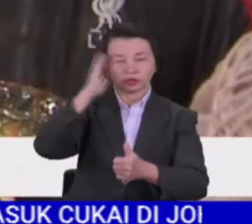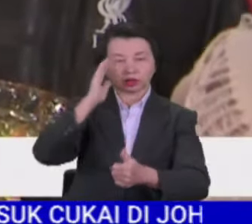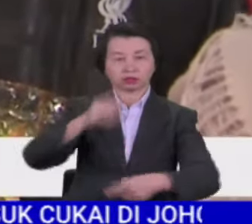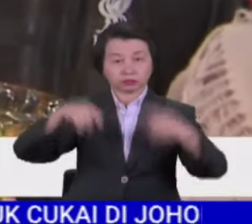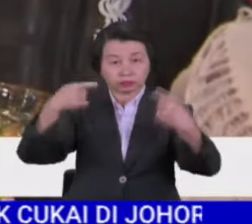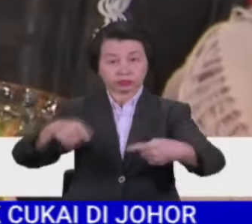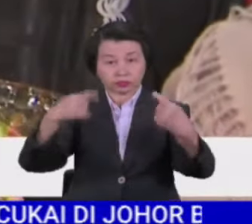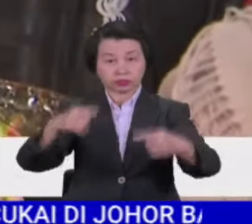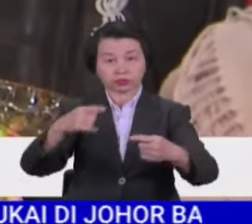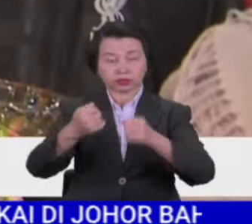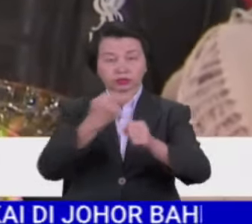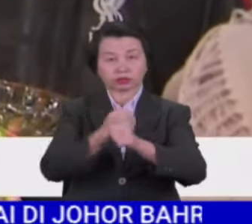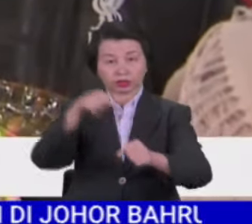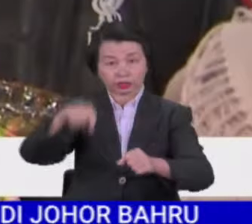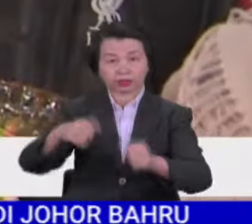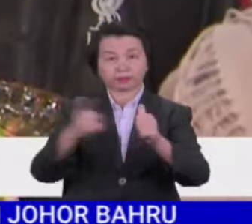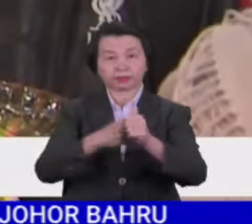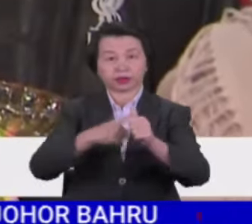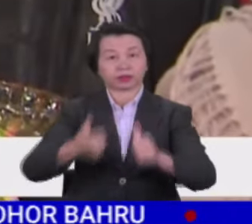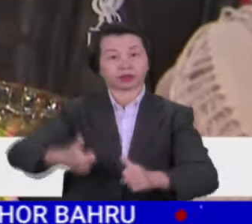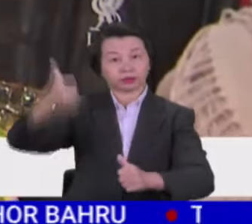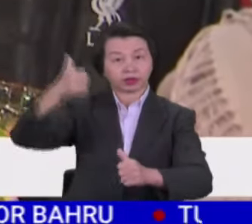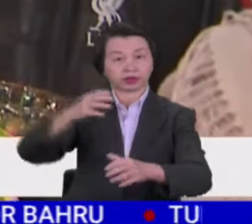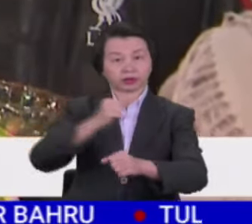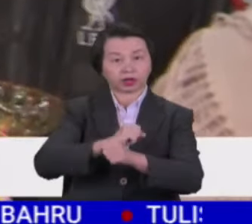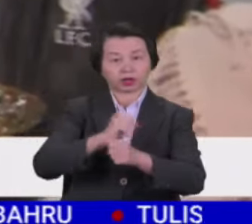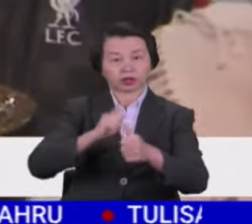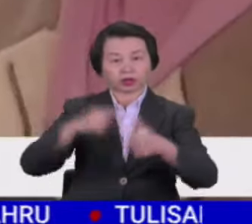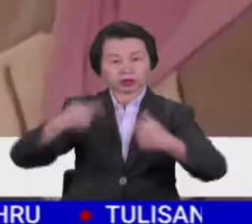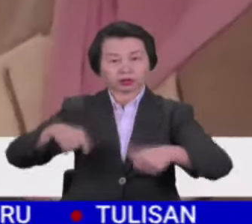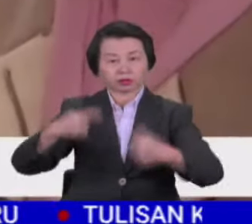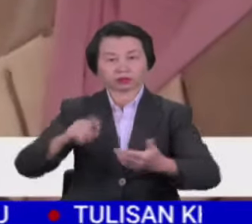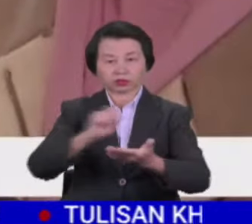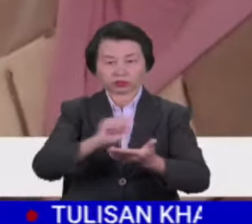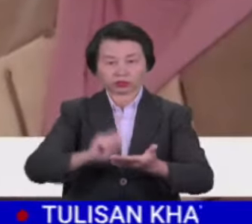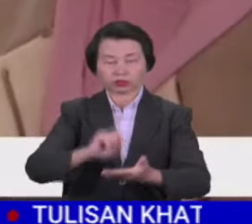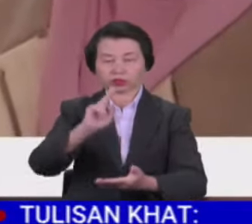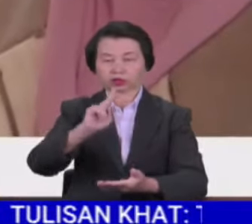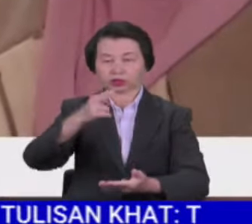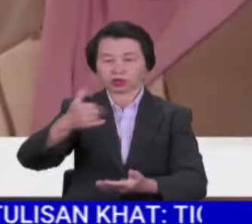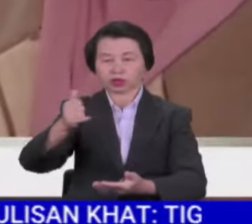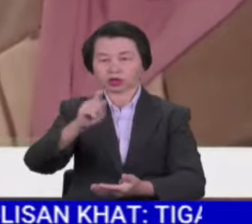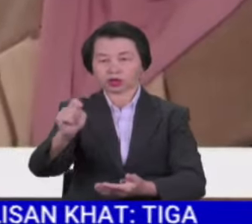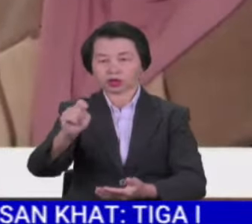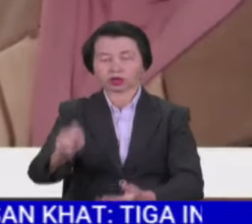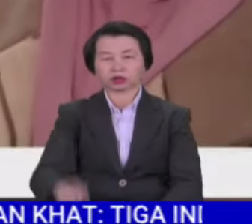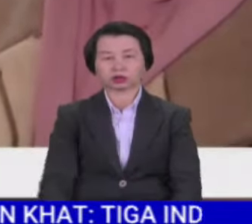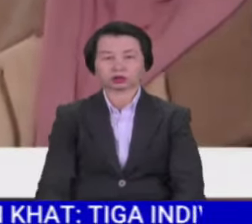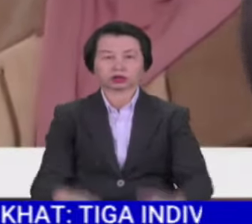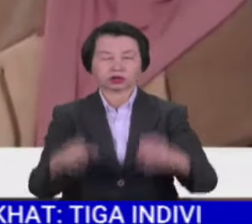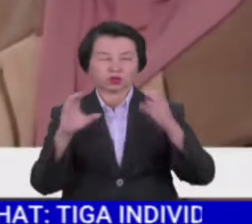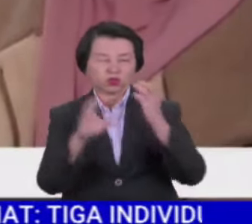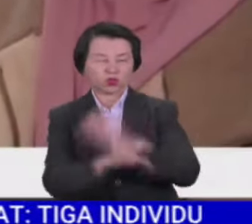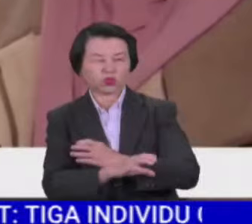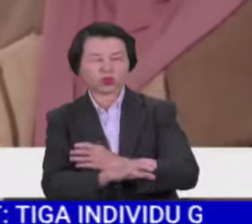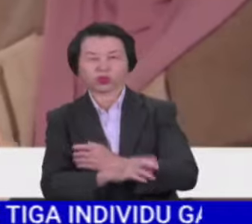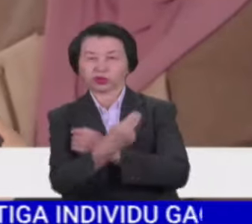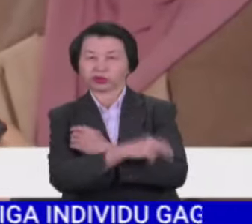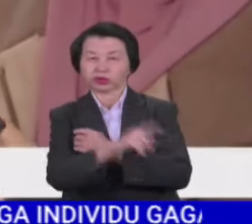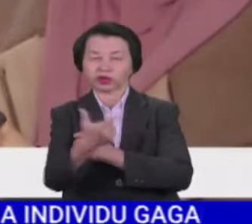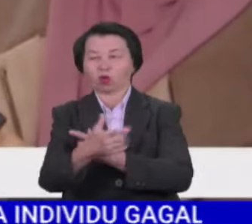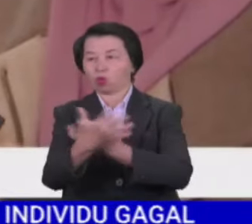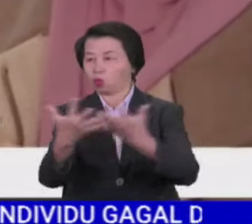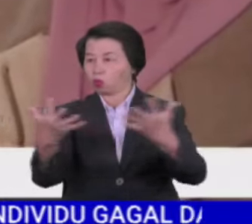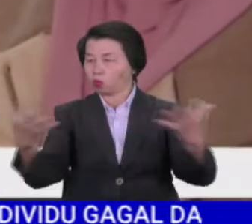pertandingan ini peserta wanita yang pertama menang dapat johat dalam pertandingan hot ini sabaran dari negeri lain banyak pesaing lah